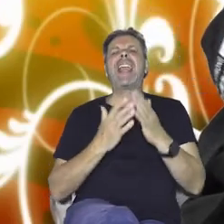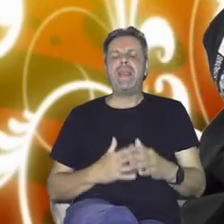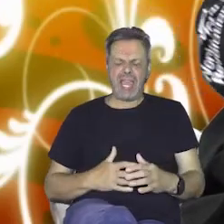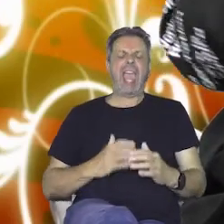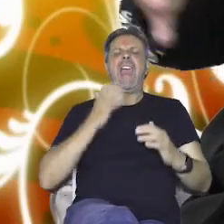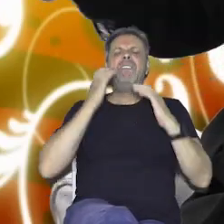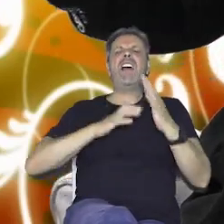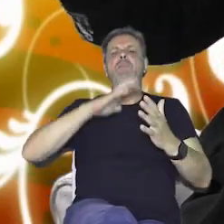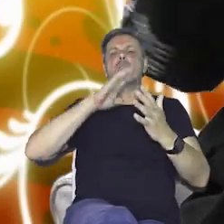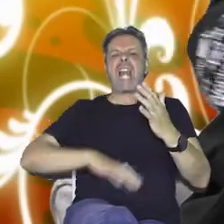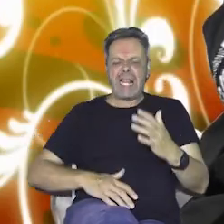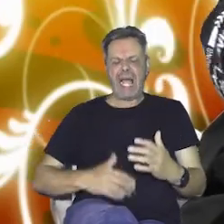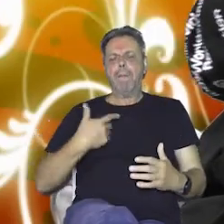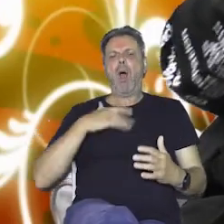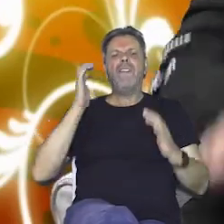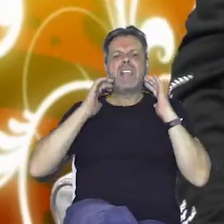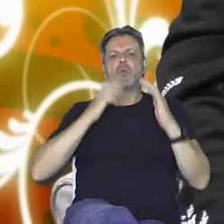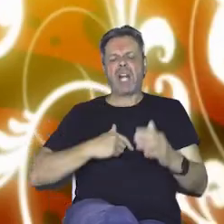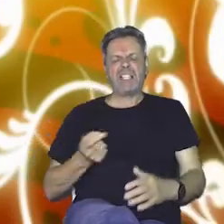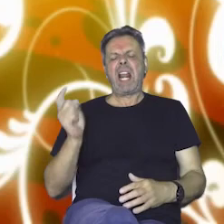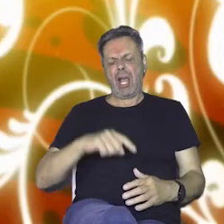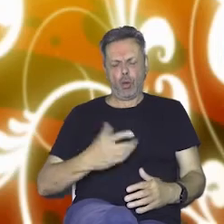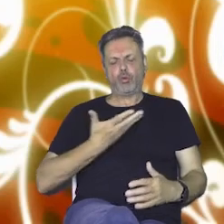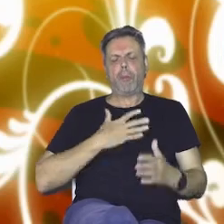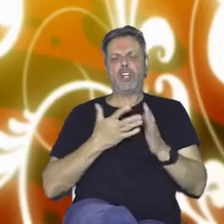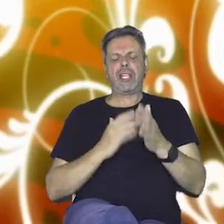Facebook stranicu moju neka dođu. Eto. Hvala